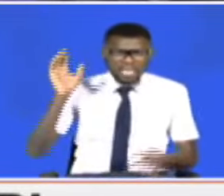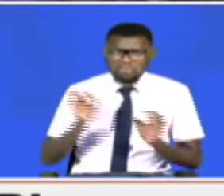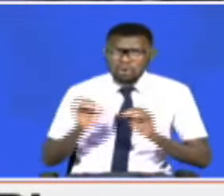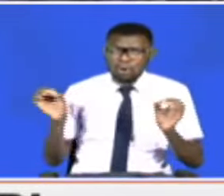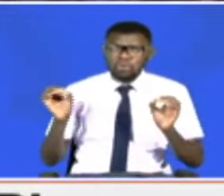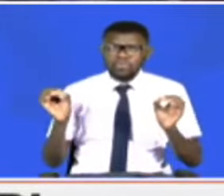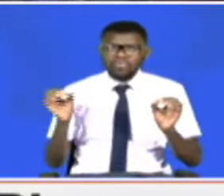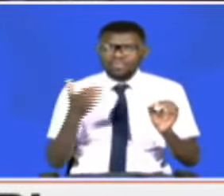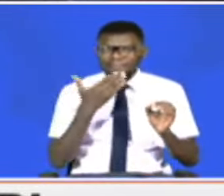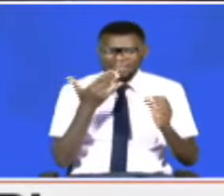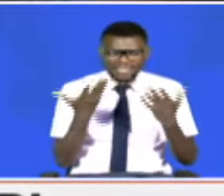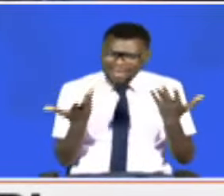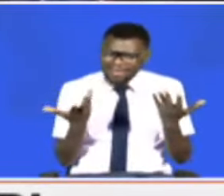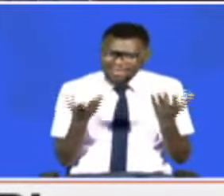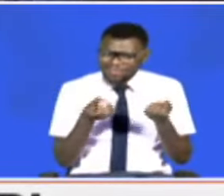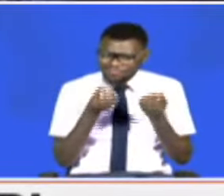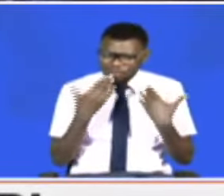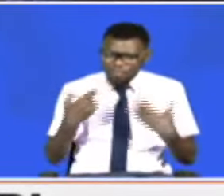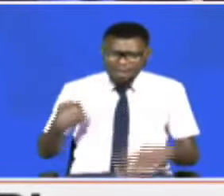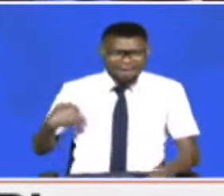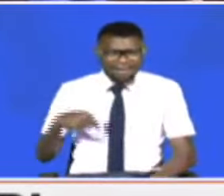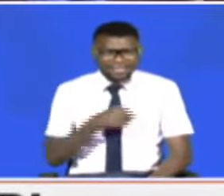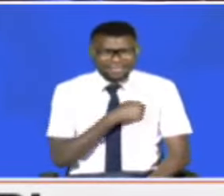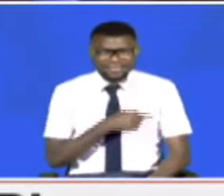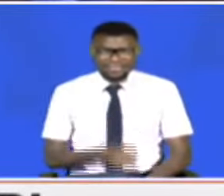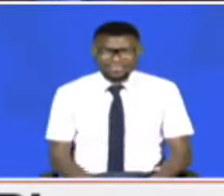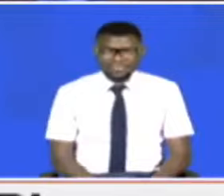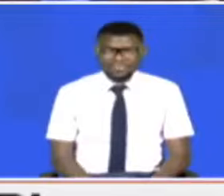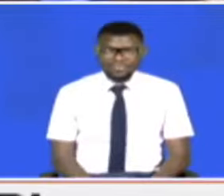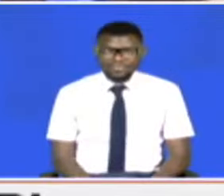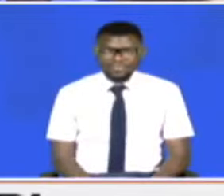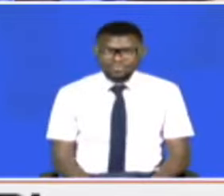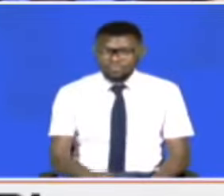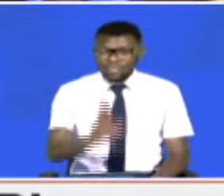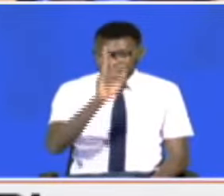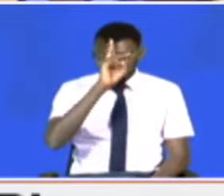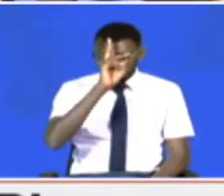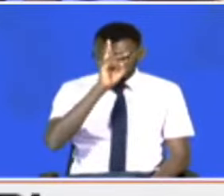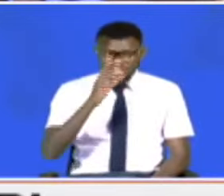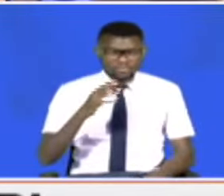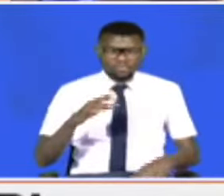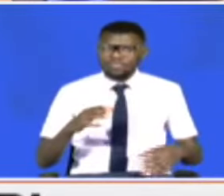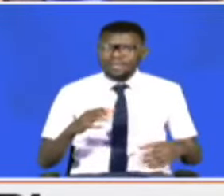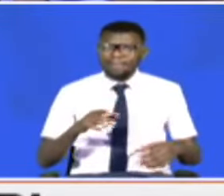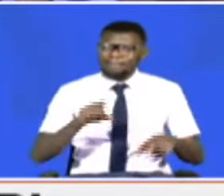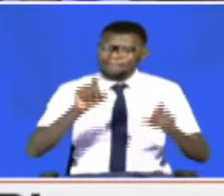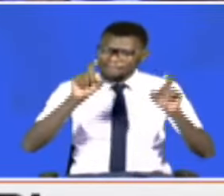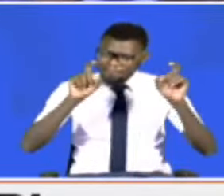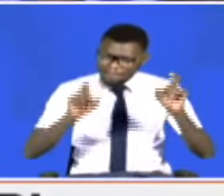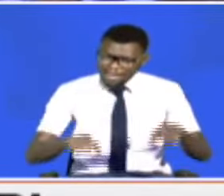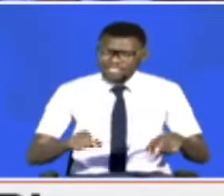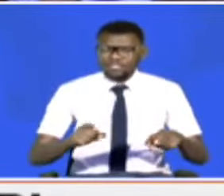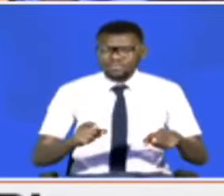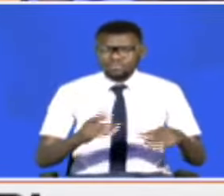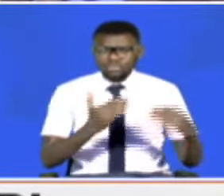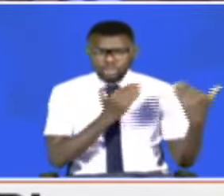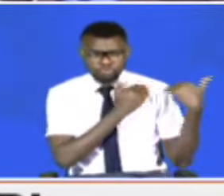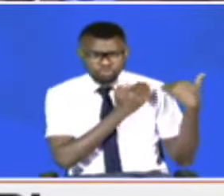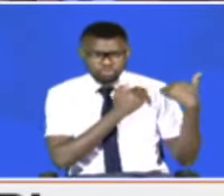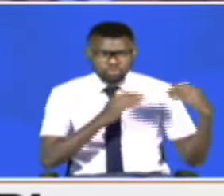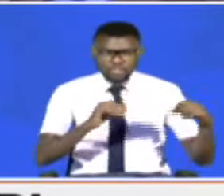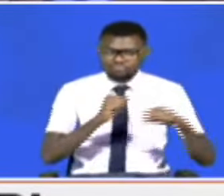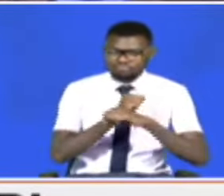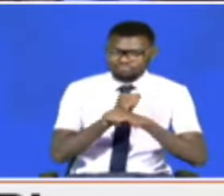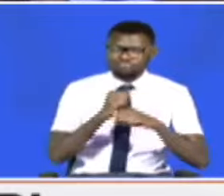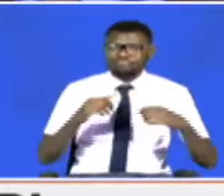ili wanahabari ama vyombo vya habari kuwajibishwa. Kwa hivyo, maafisa wa polisi wanafaa kutulinda ama kulinda haki